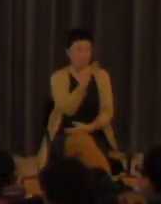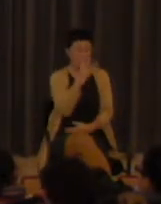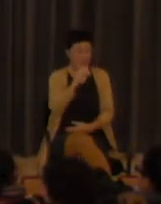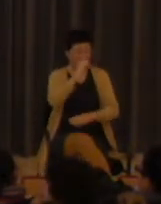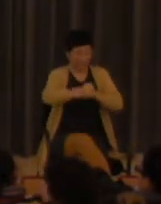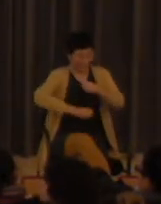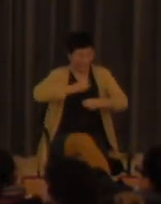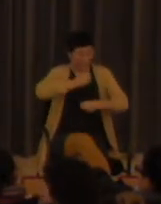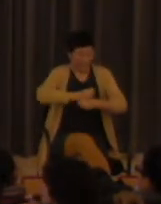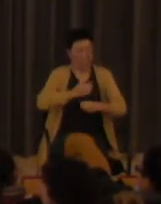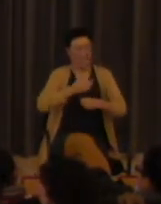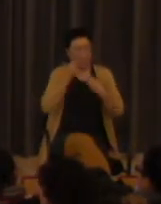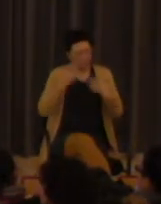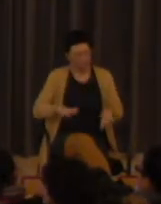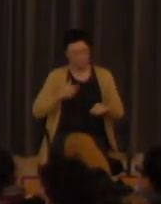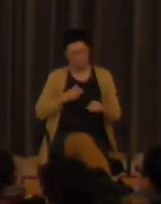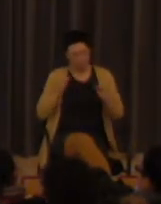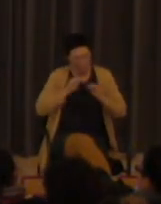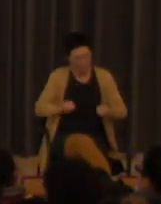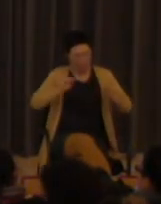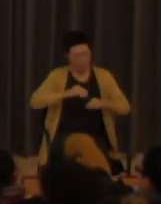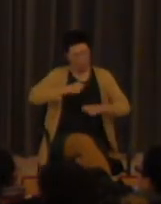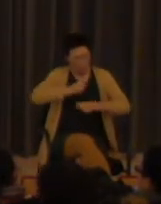de llengua de signes, sense descans.